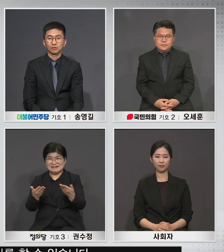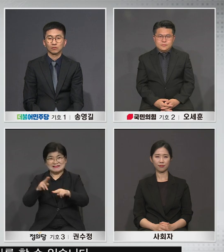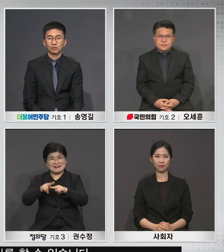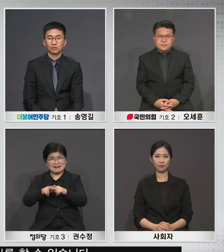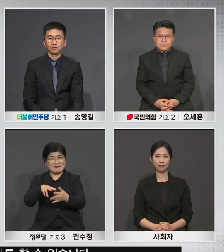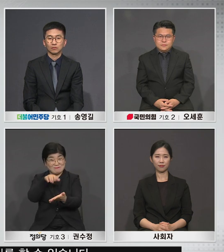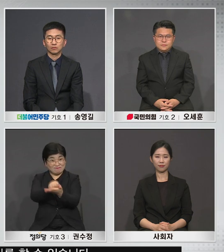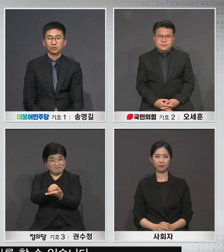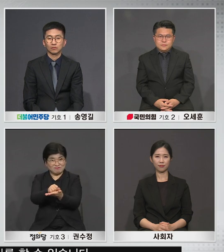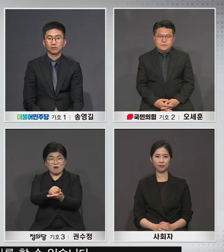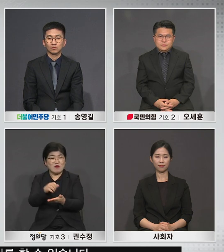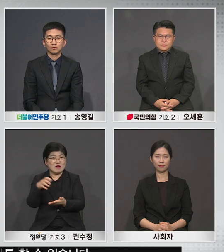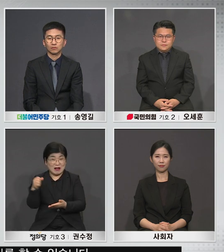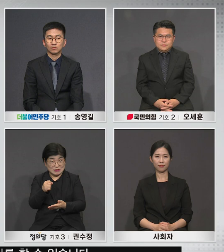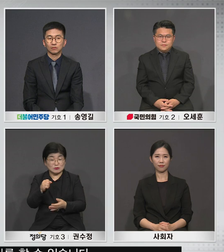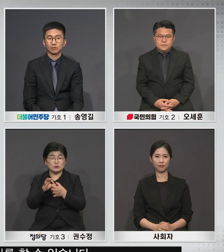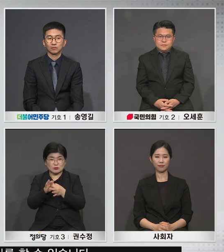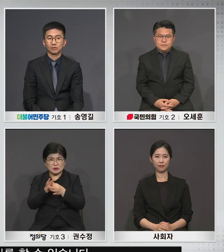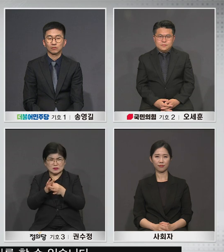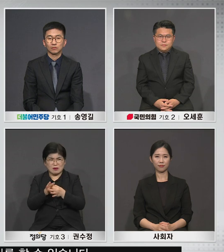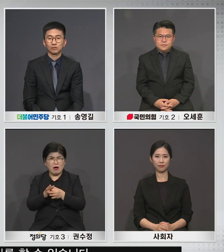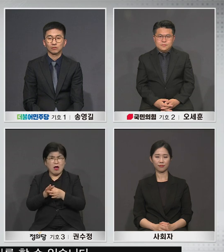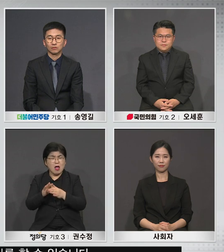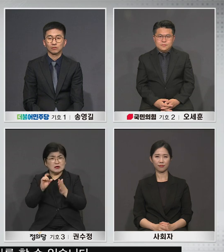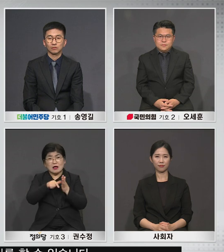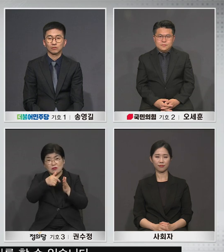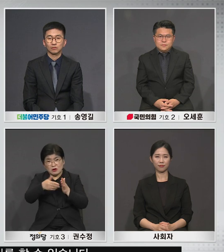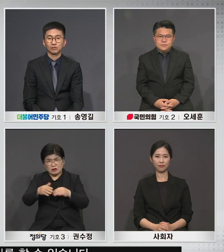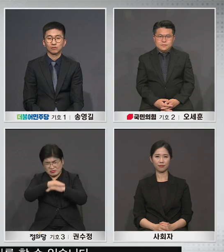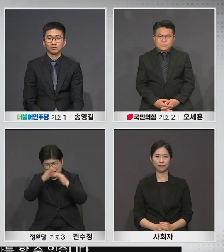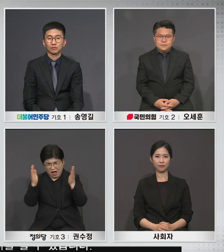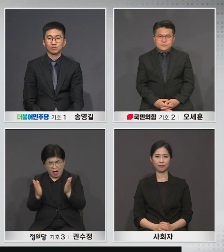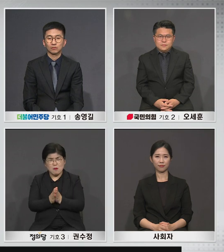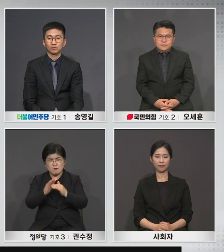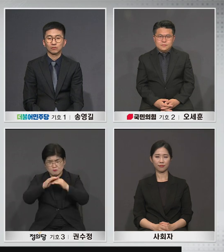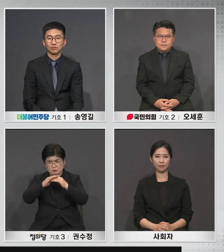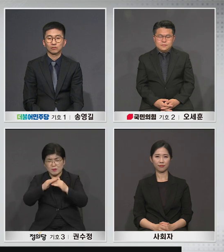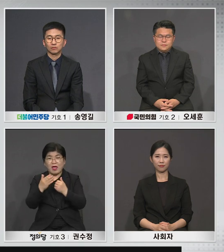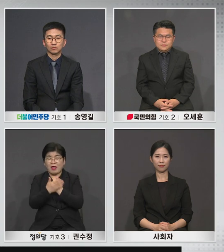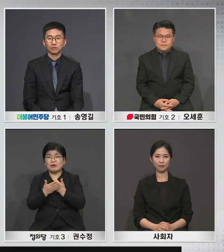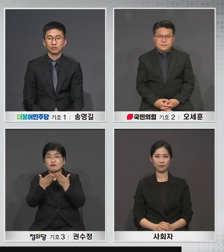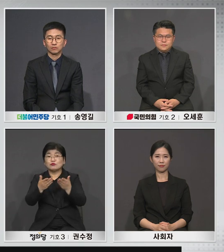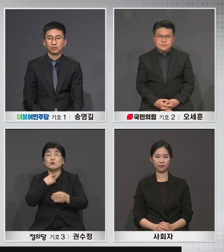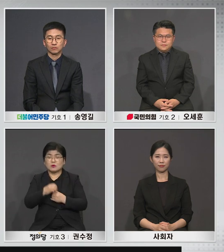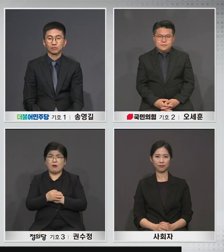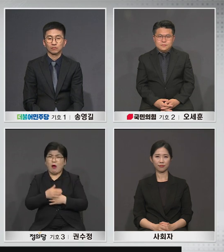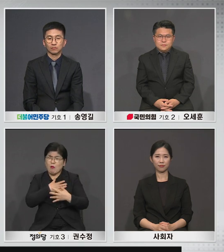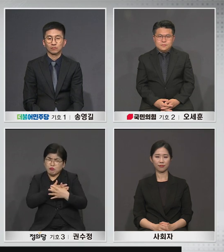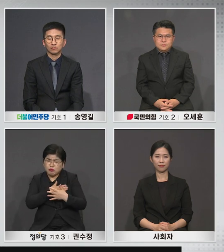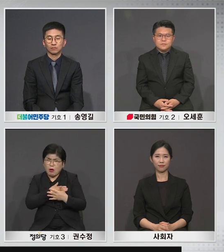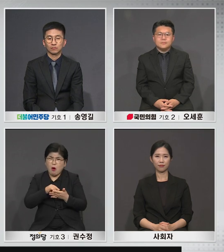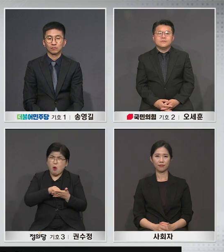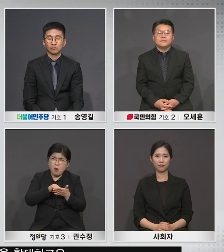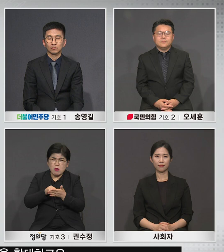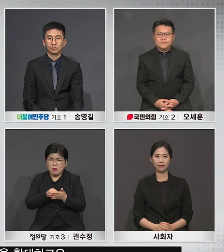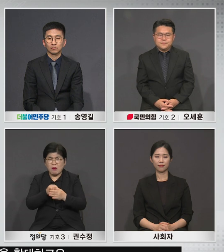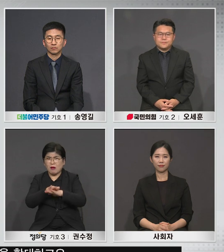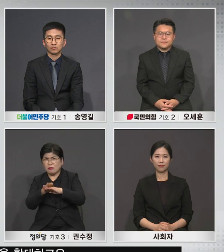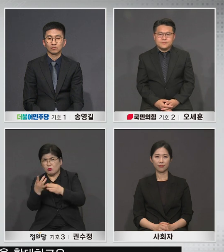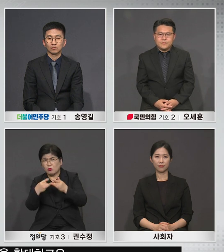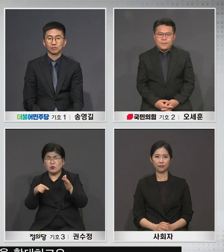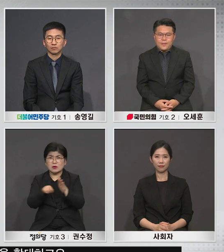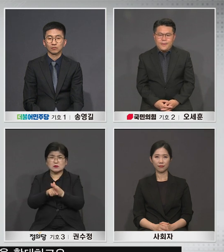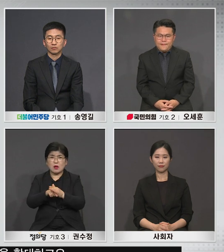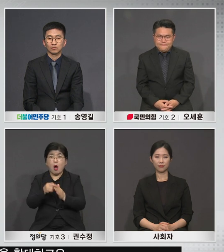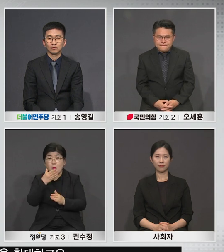3년 차에는 2025년에는 전면적으로 시행하도록 하겠습니다. 이 불안과 외로움 시대를 무사히 관통하기 위해서라도 그 어떤